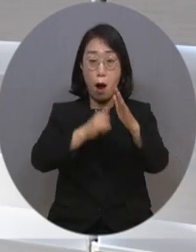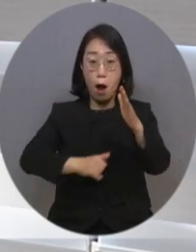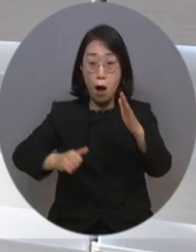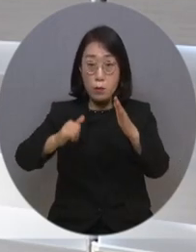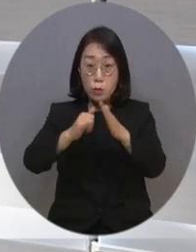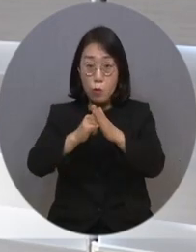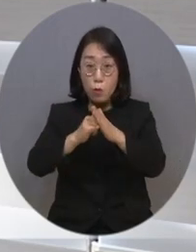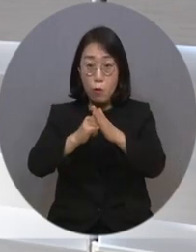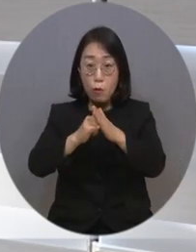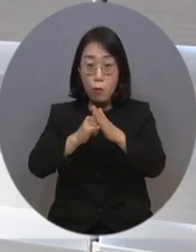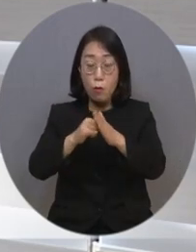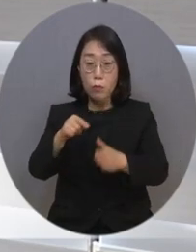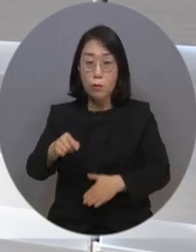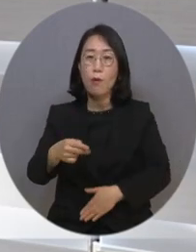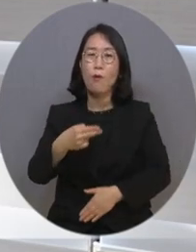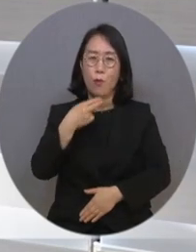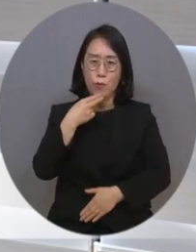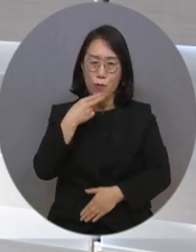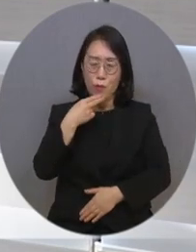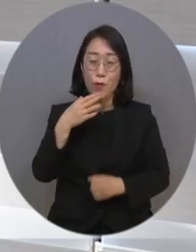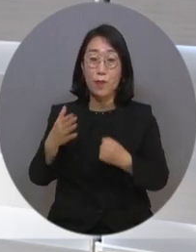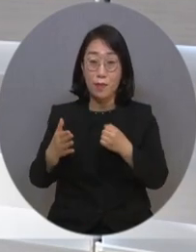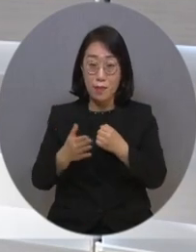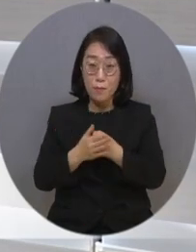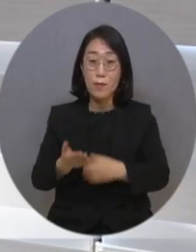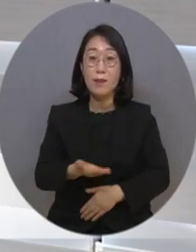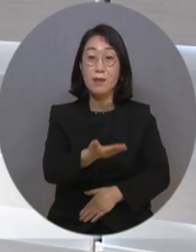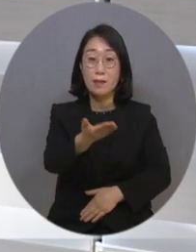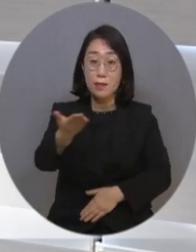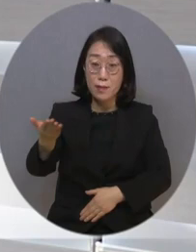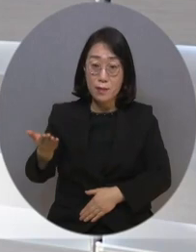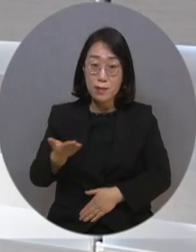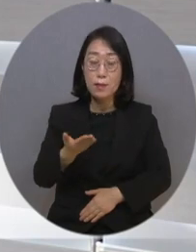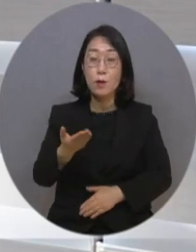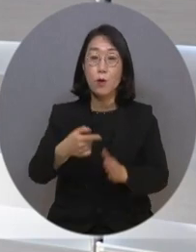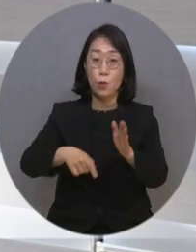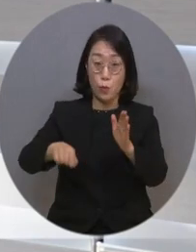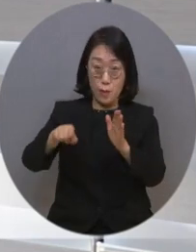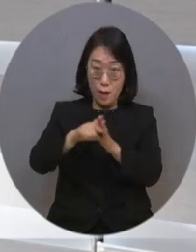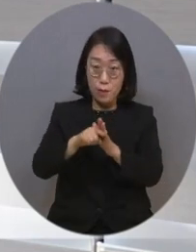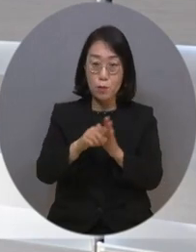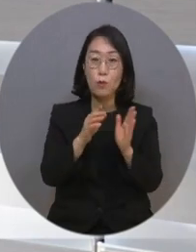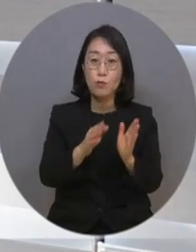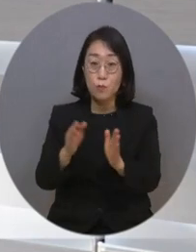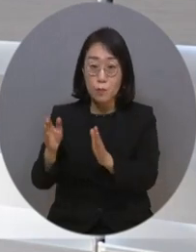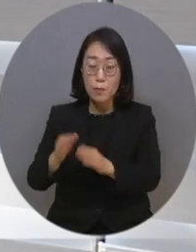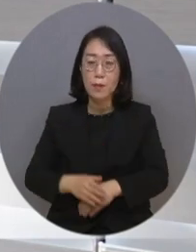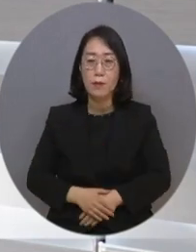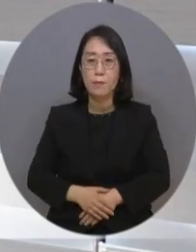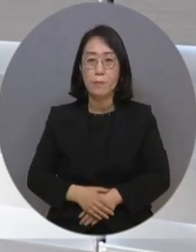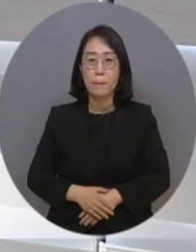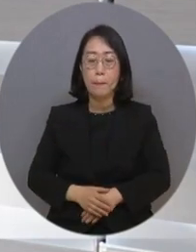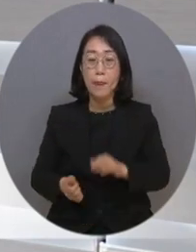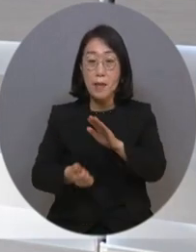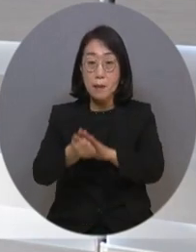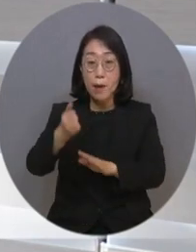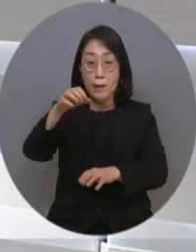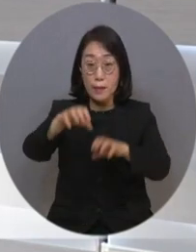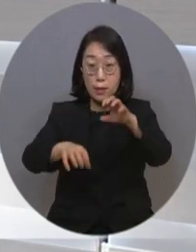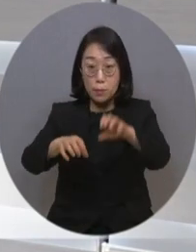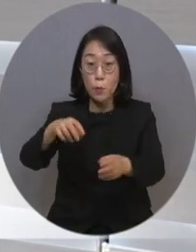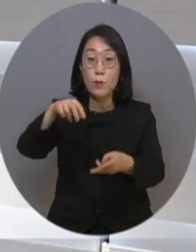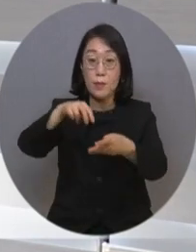자녀들에게는 돌아갈 부모가 있지만 우리 자립주 및 청년들에게는 돌아갈 집이 없습니다 그래서 희망디딤돌